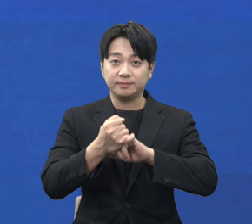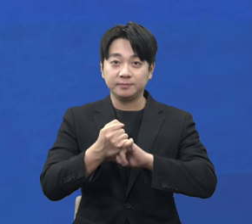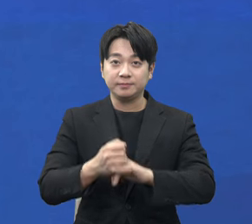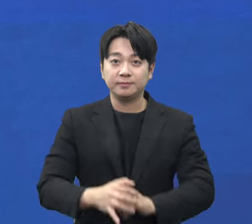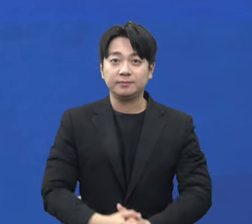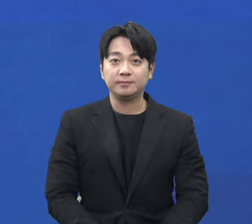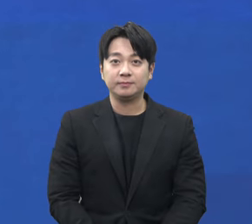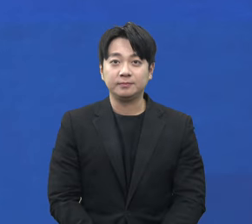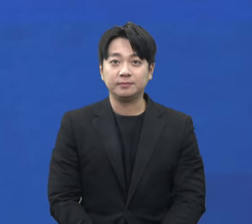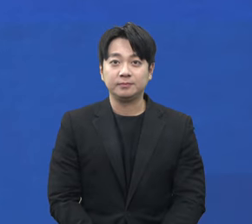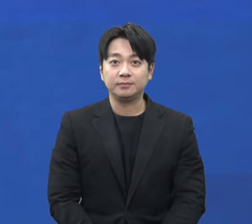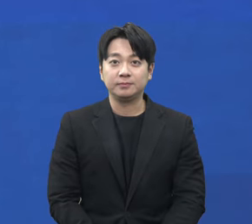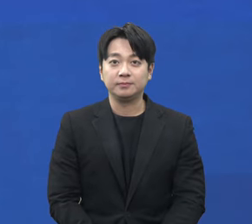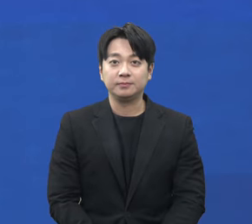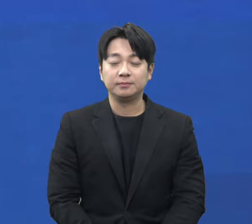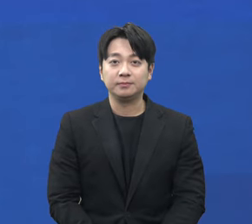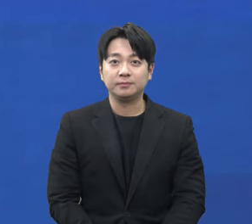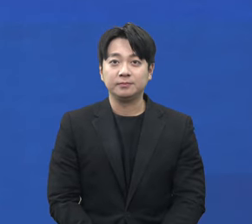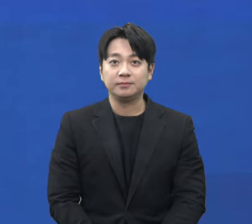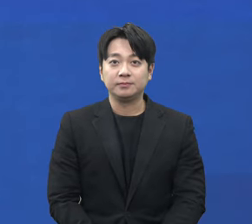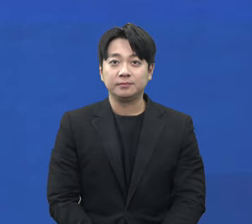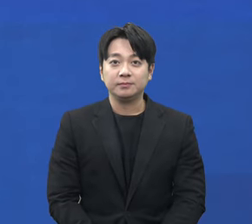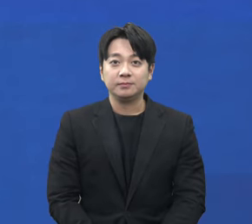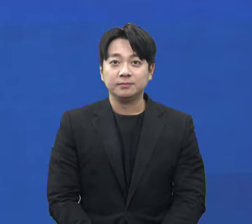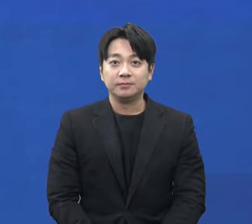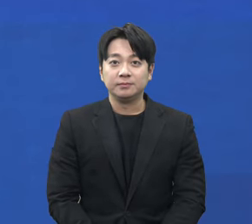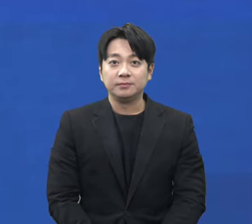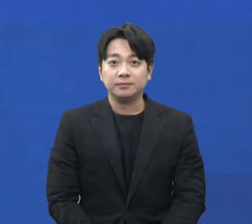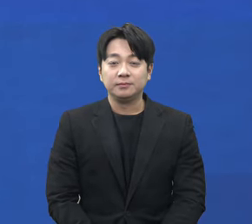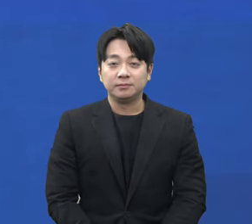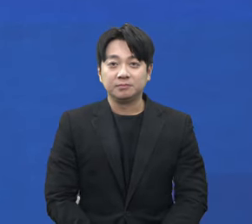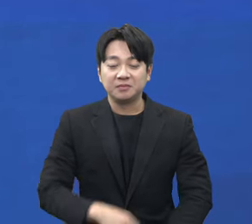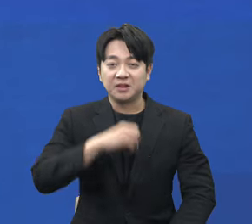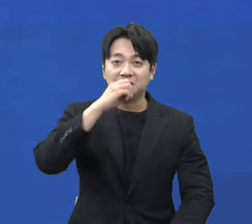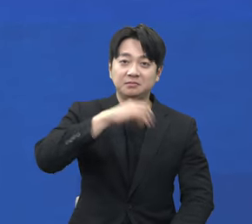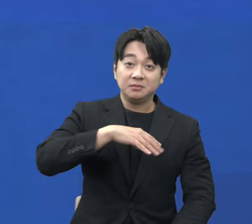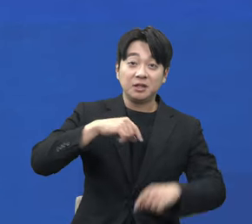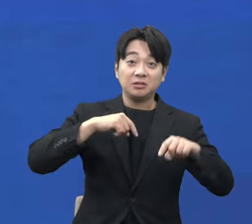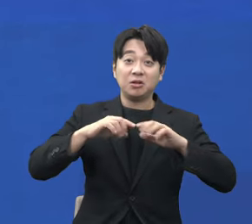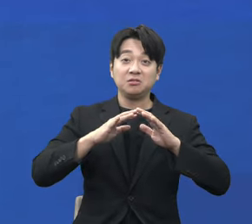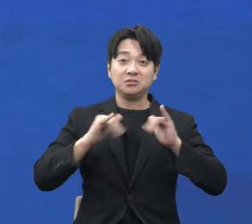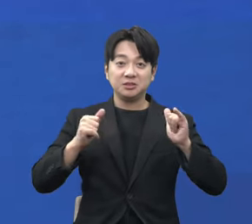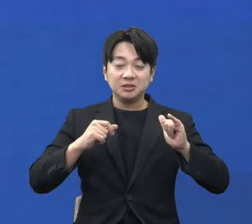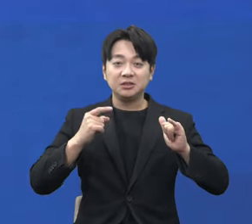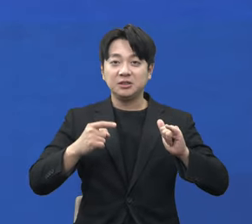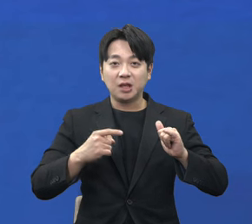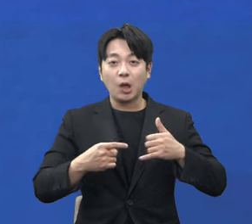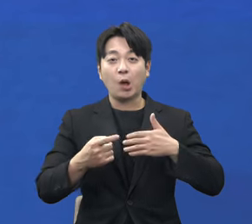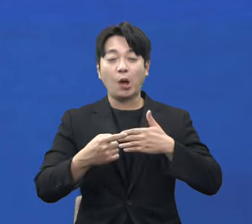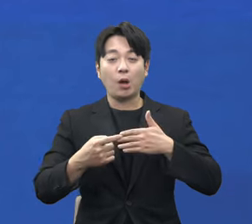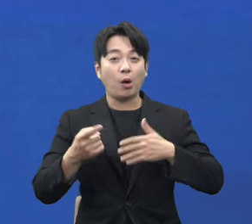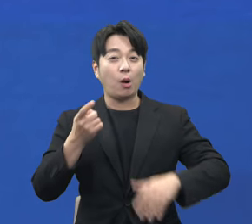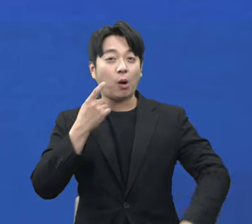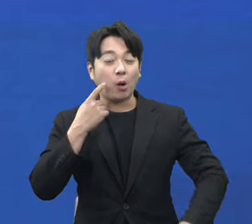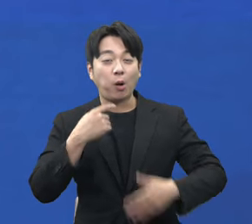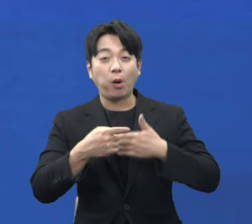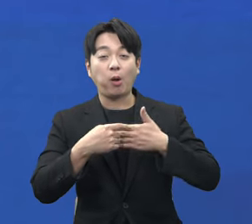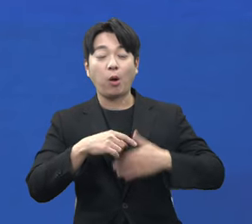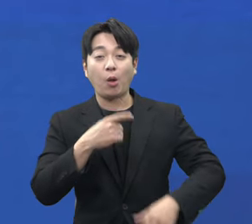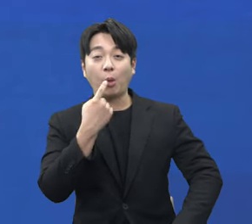그냥 정치꾼의 입발림 소리가 아닙니다. 여러분과